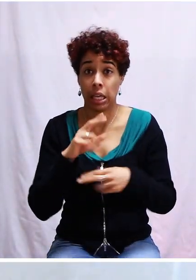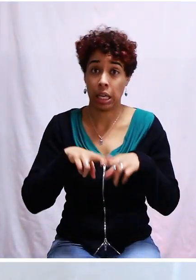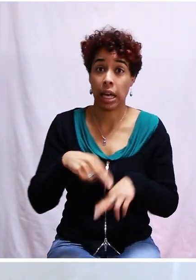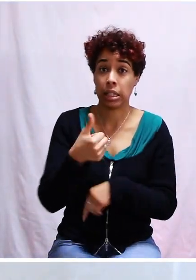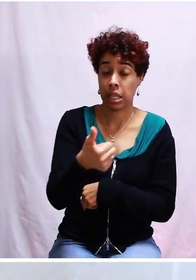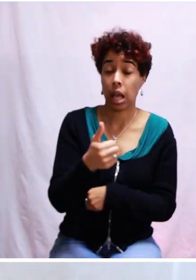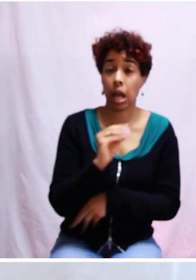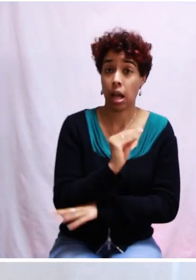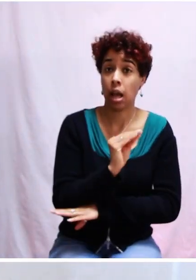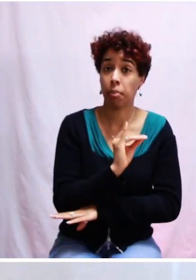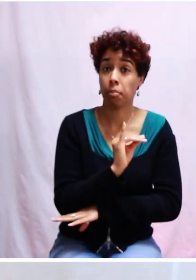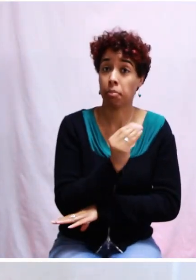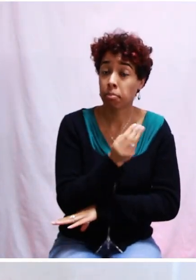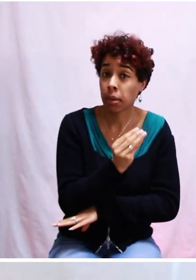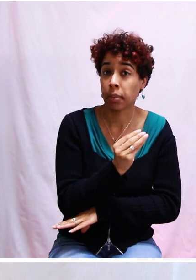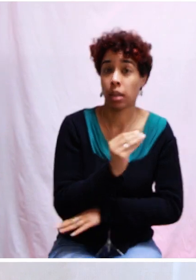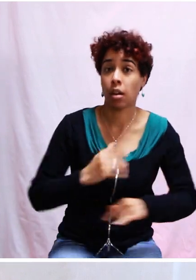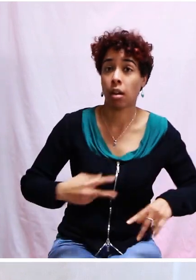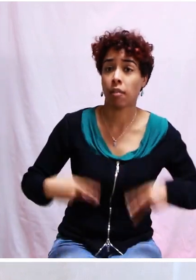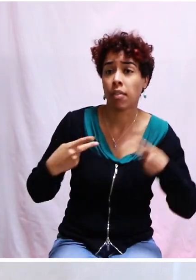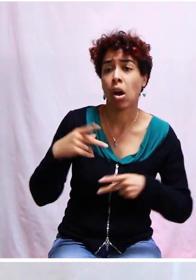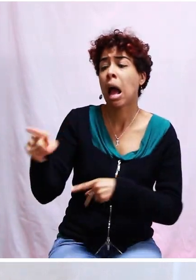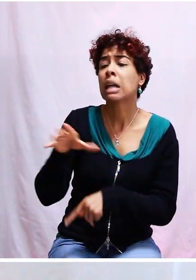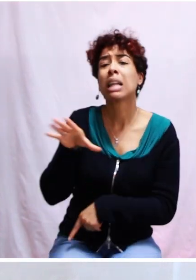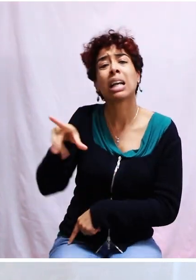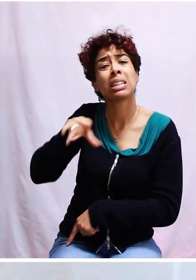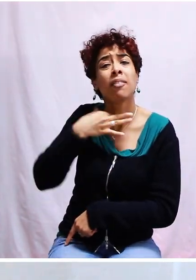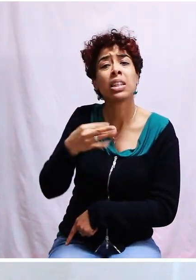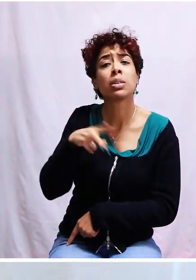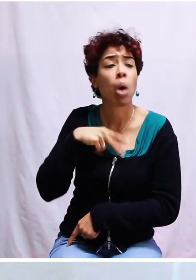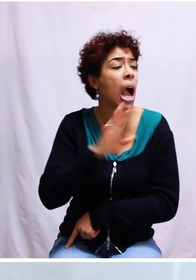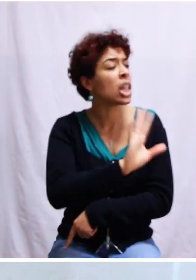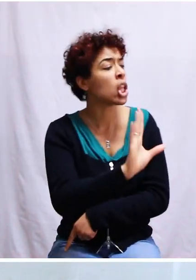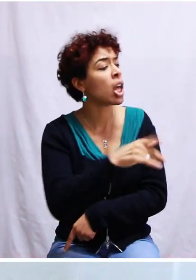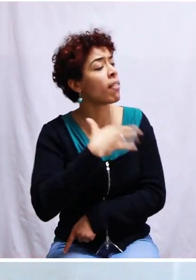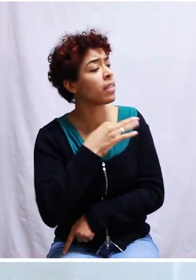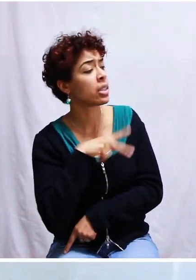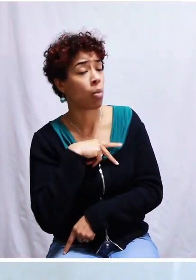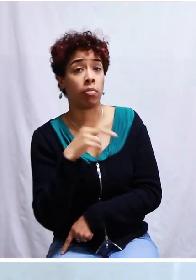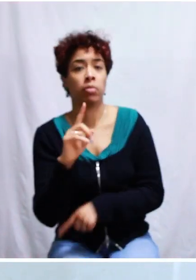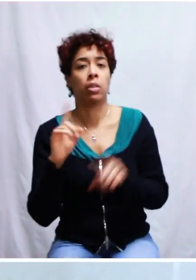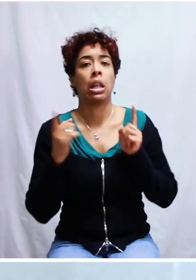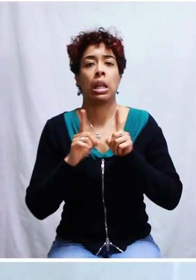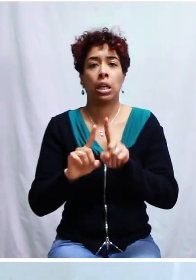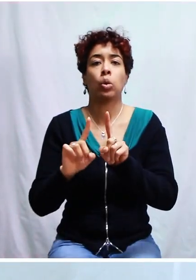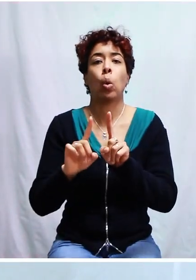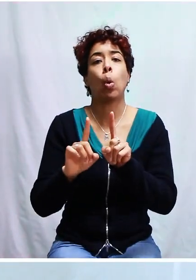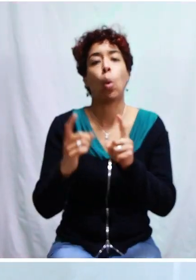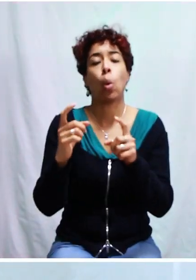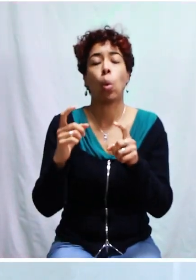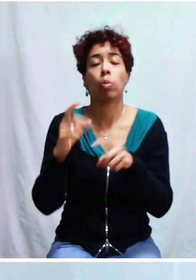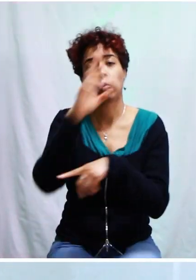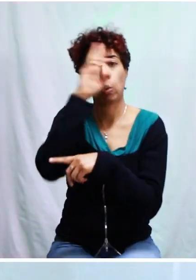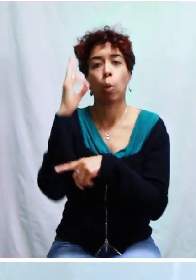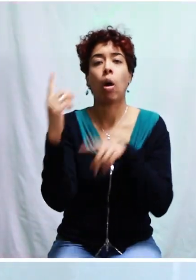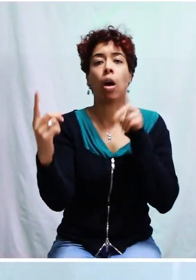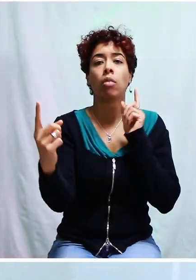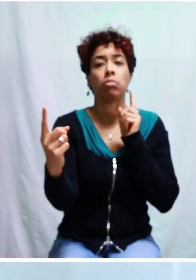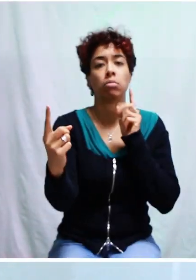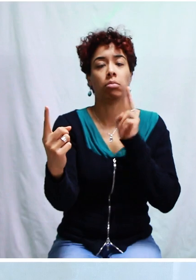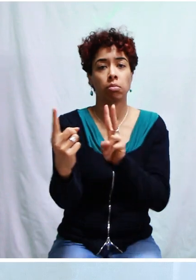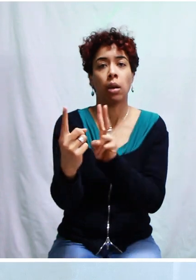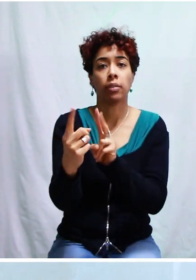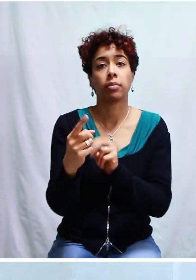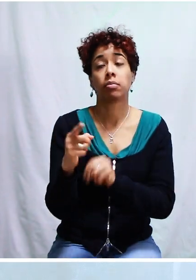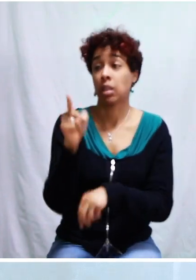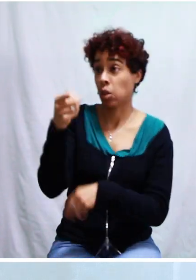et puis les deux se disputent le bébé restant en disant ça c'est mon fils et ça c'est mon fils. Et elles vont venir voir Salomon en disant voilà,